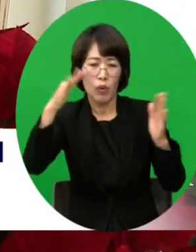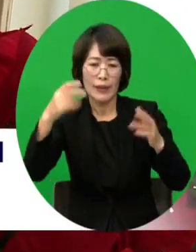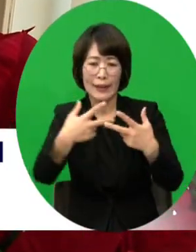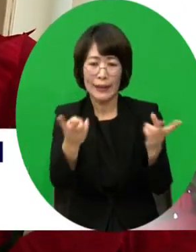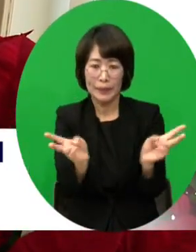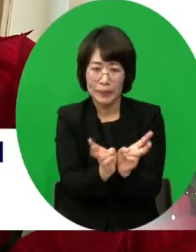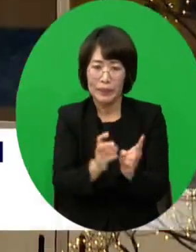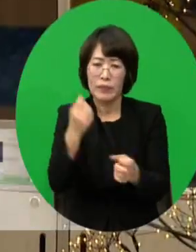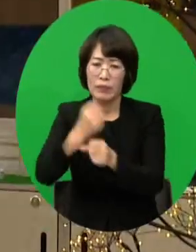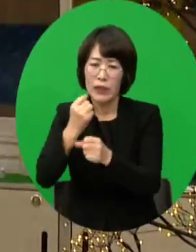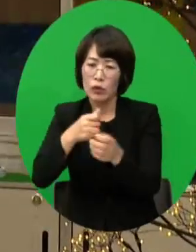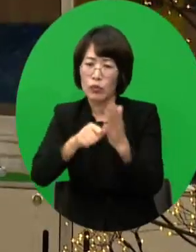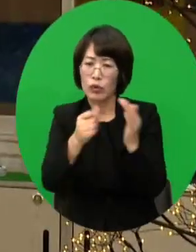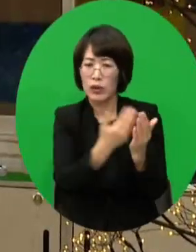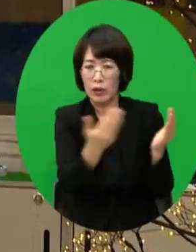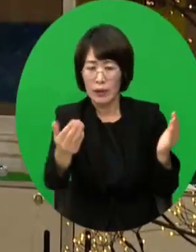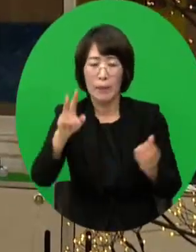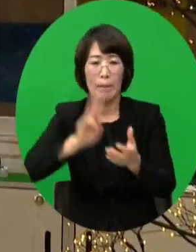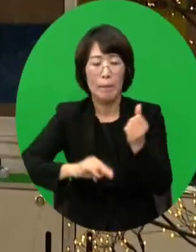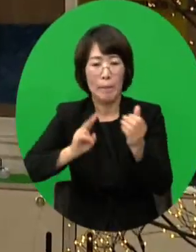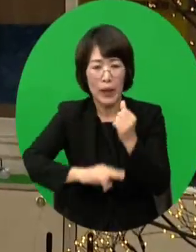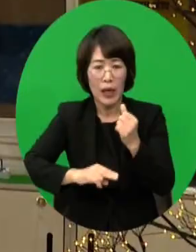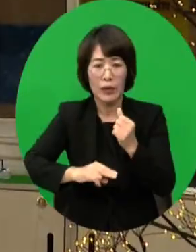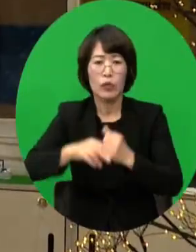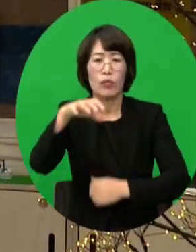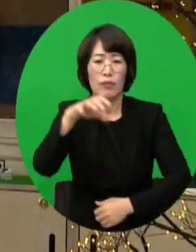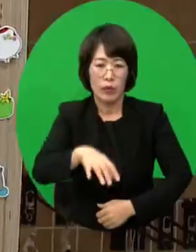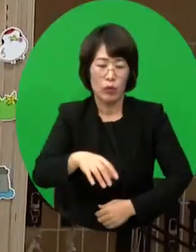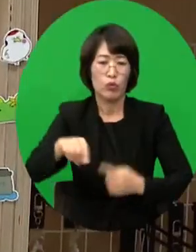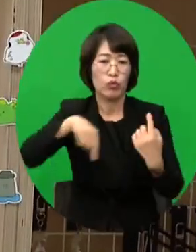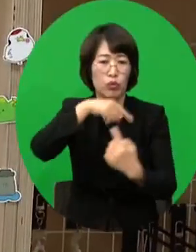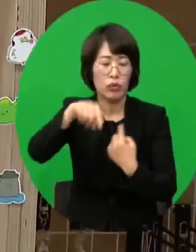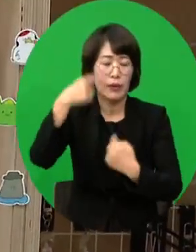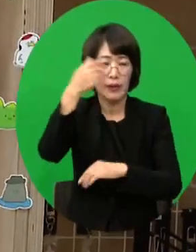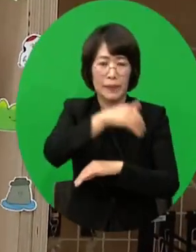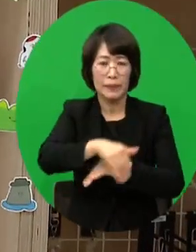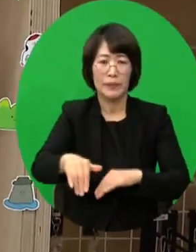시제품을 전시 판매하는 인큐베이팅 공간으로 운영될 예정입니다.